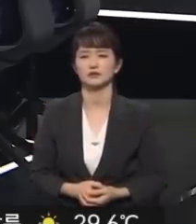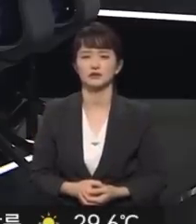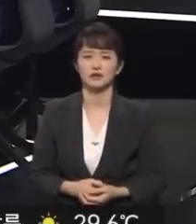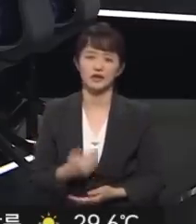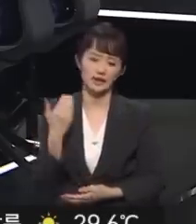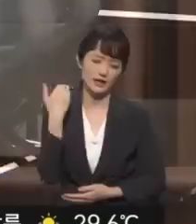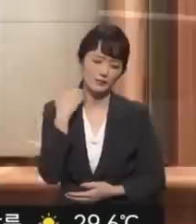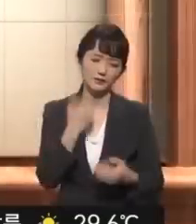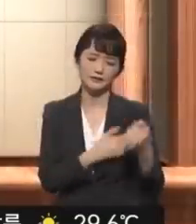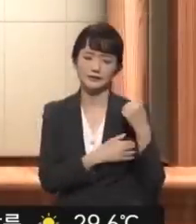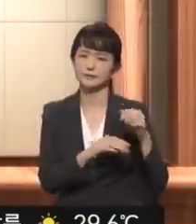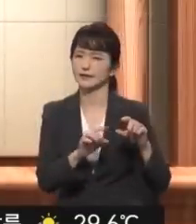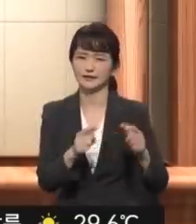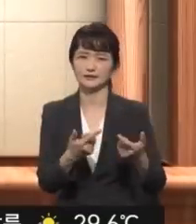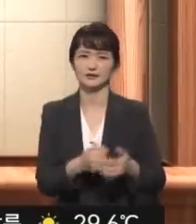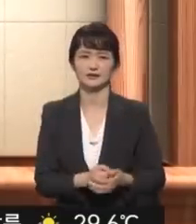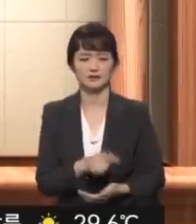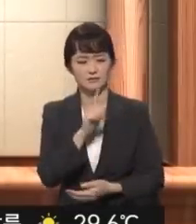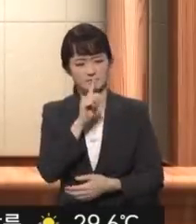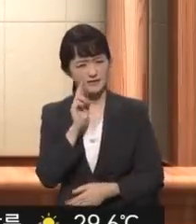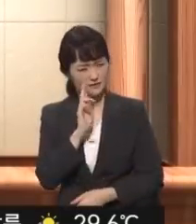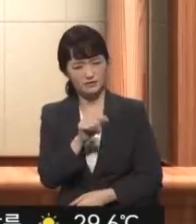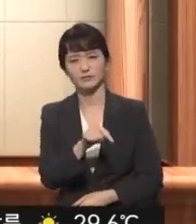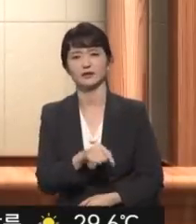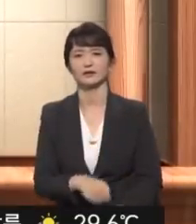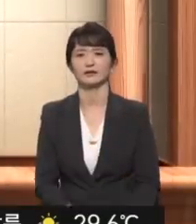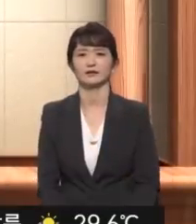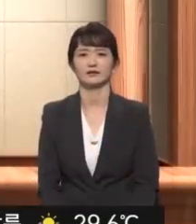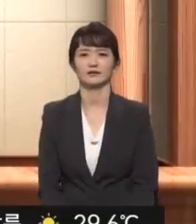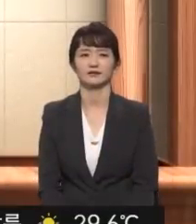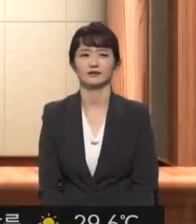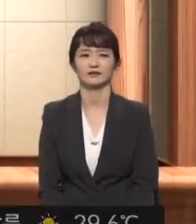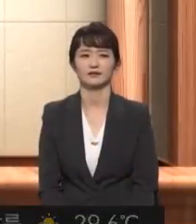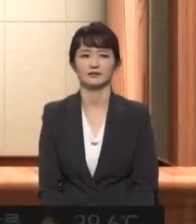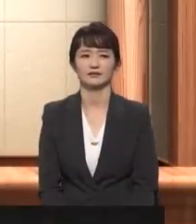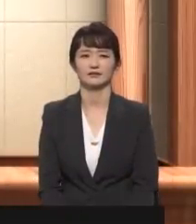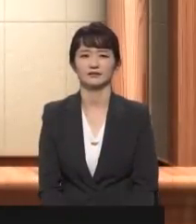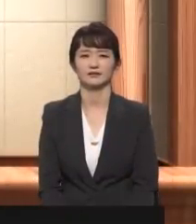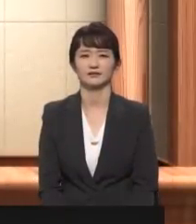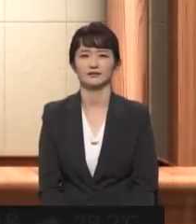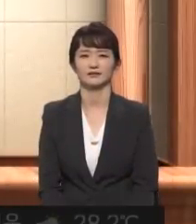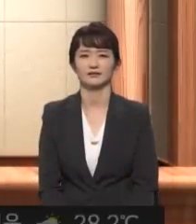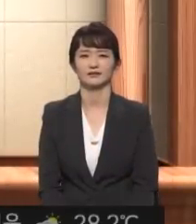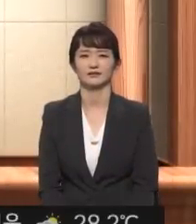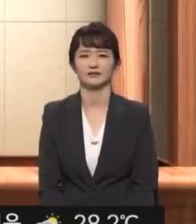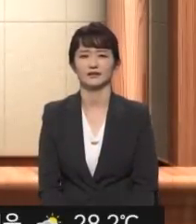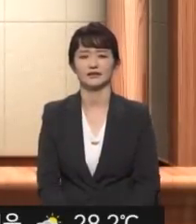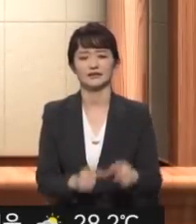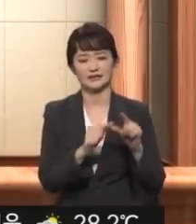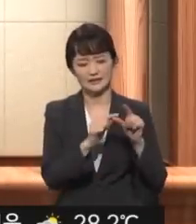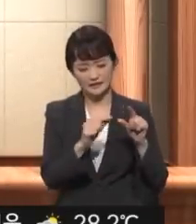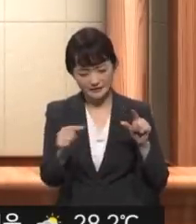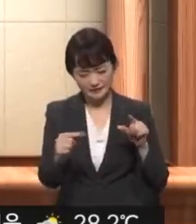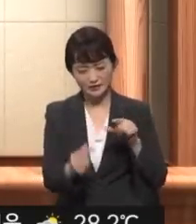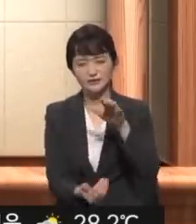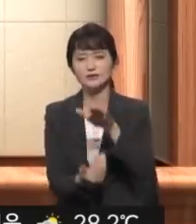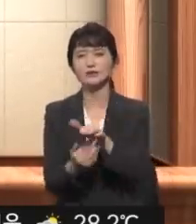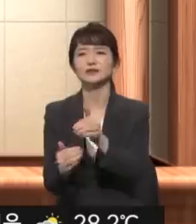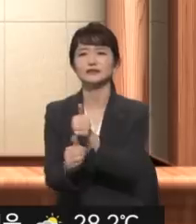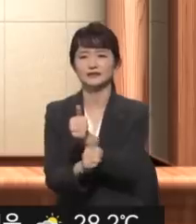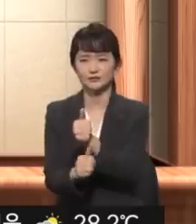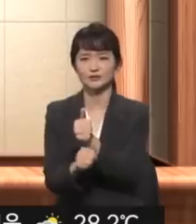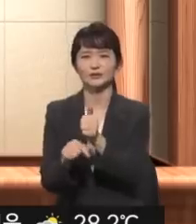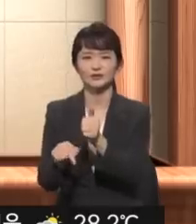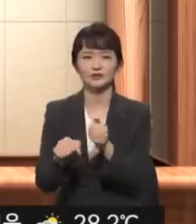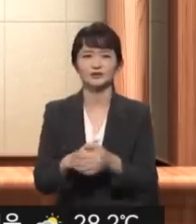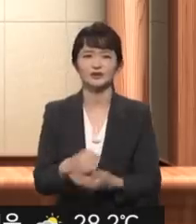가장 이렇다 갔어요 너무 과 같겠죠 다지게 되는 얘기 안할래 나와요 일부 최고 위원들이 그런 너는 일부 최고의 일어나고